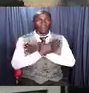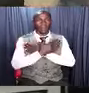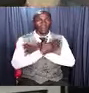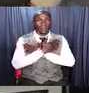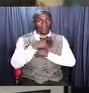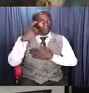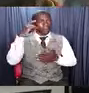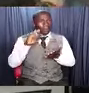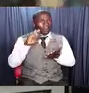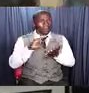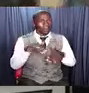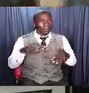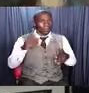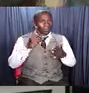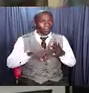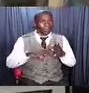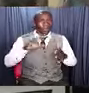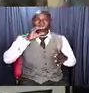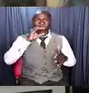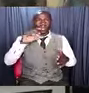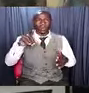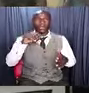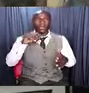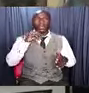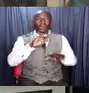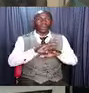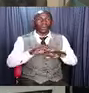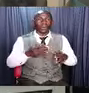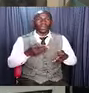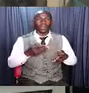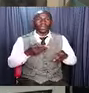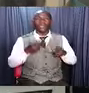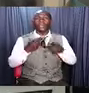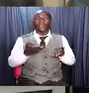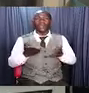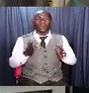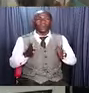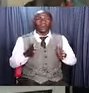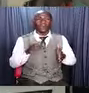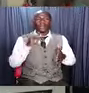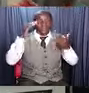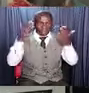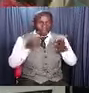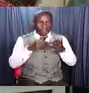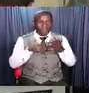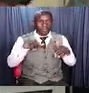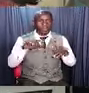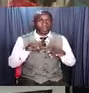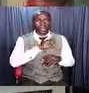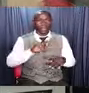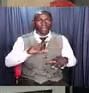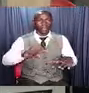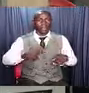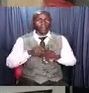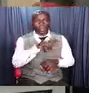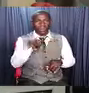zangu mkitenda niwaamuruyo. Siwaiti tena watumwa kwa maana mtumwa hajui atendalo bwana wake.